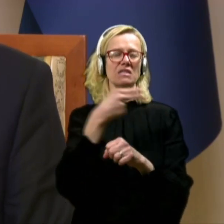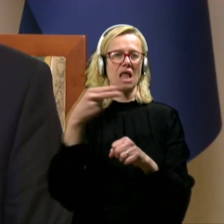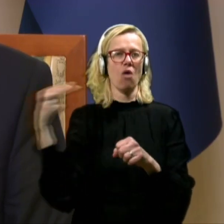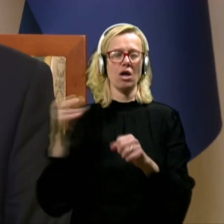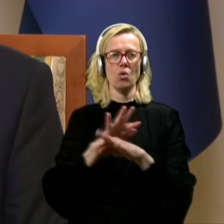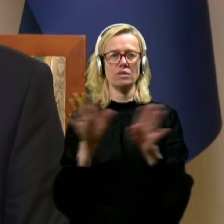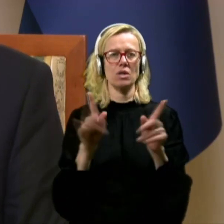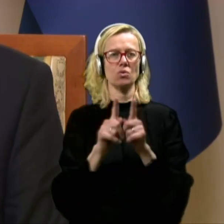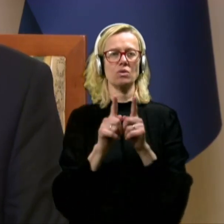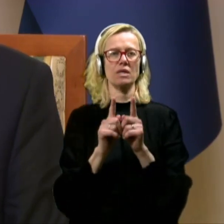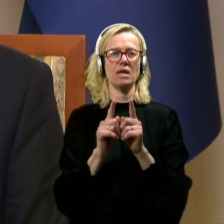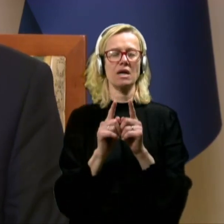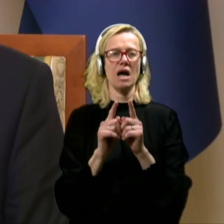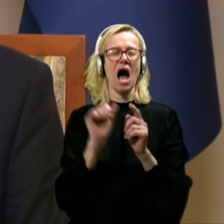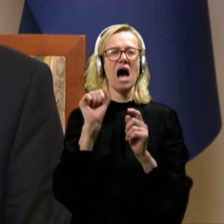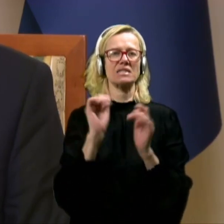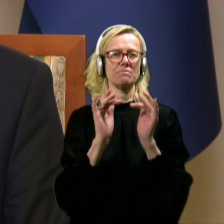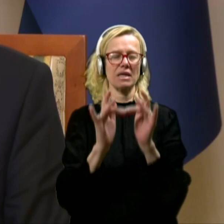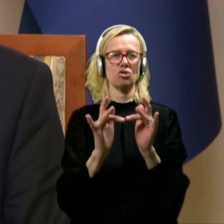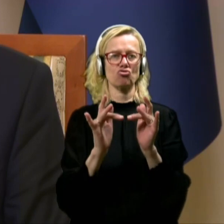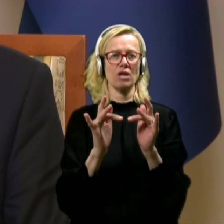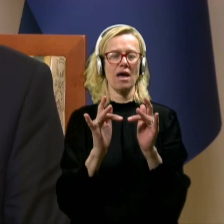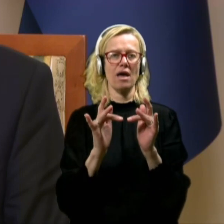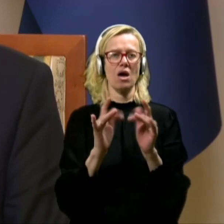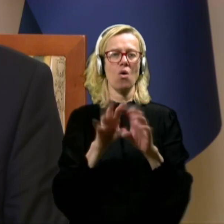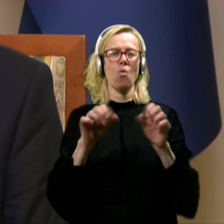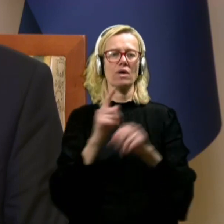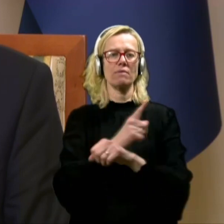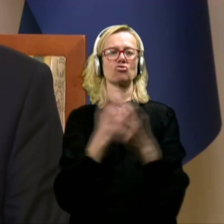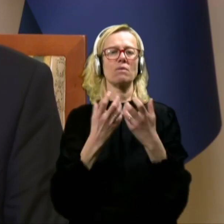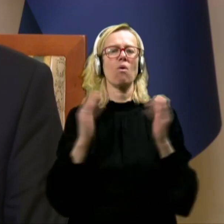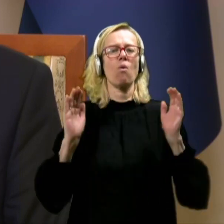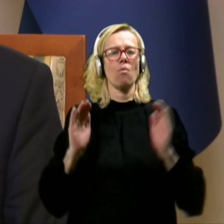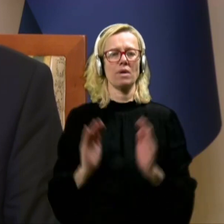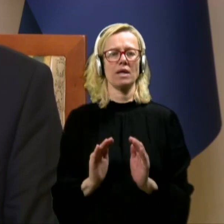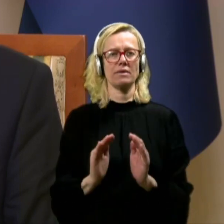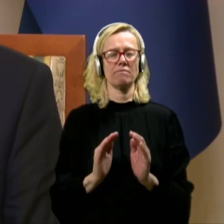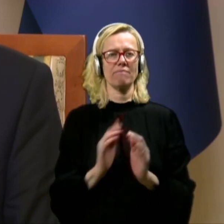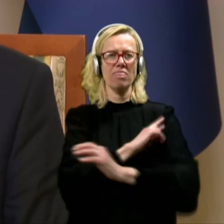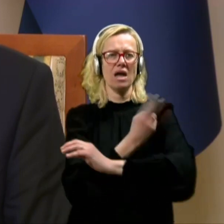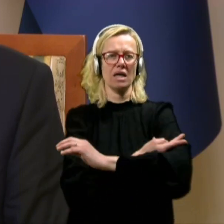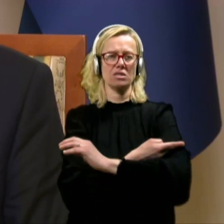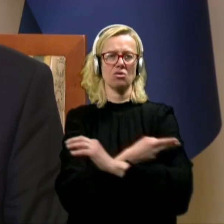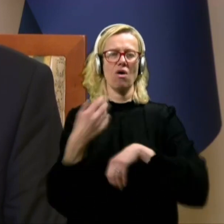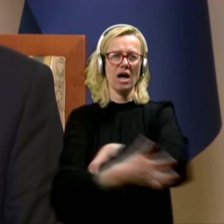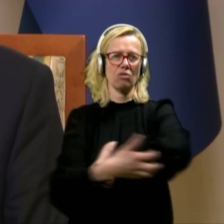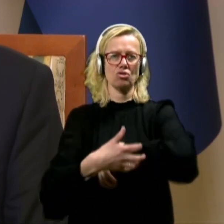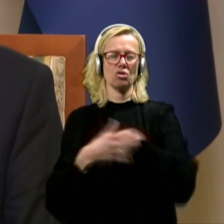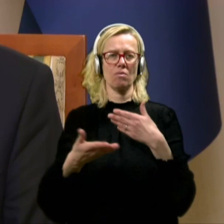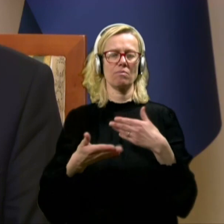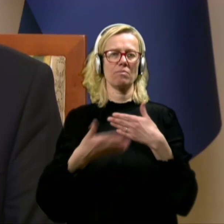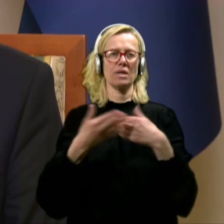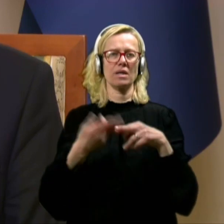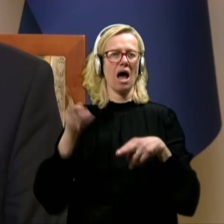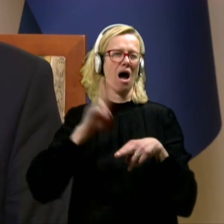tudi asimetrične ukrepe, s katerimi želimo omiliti tako imenovano energetsko revščino pri najbolj ranljivih